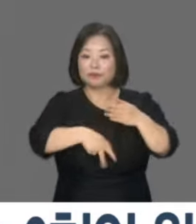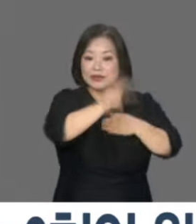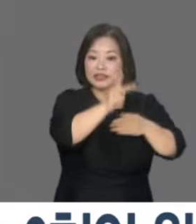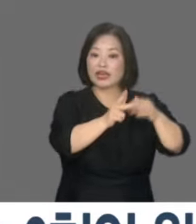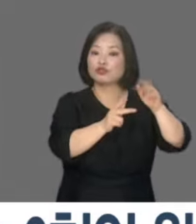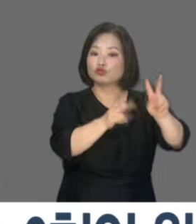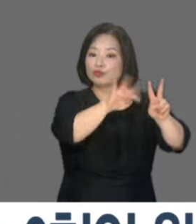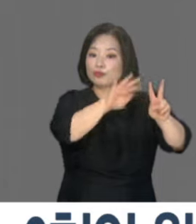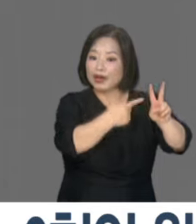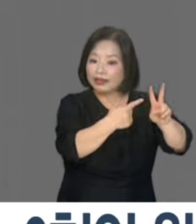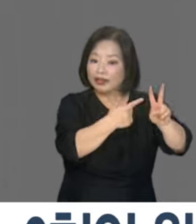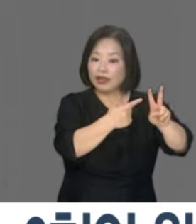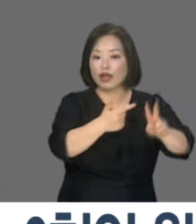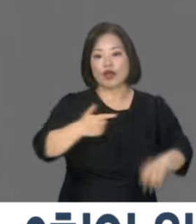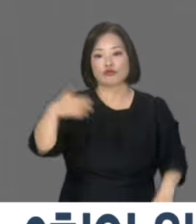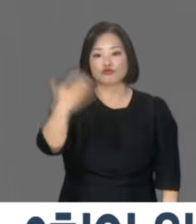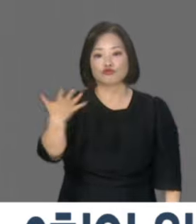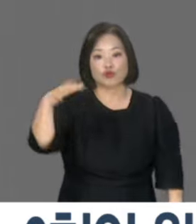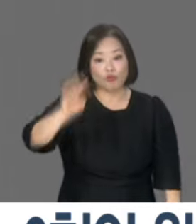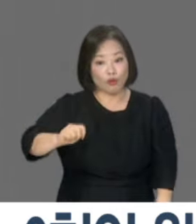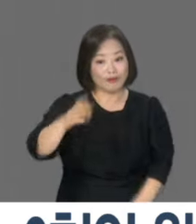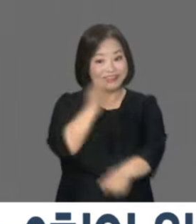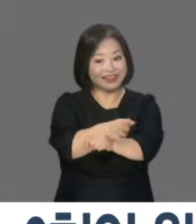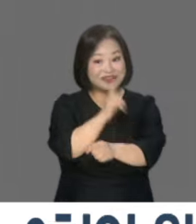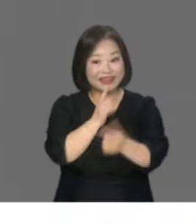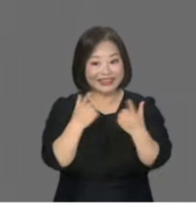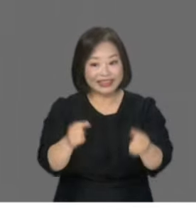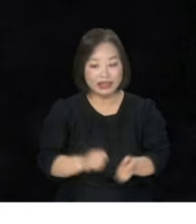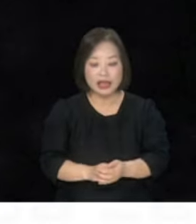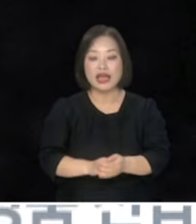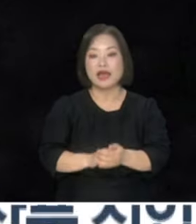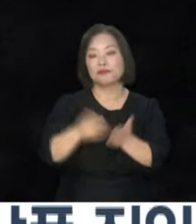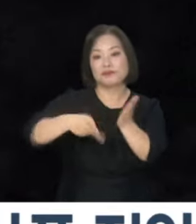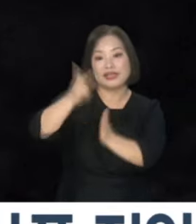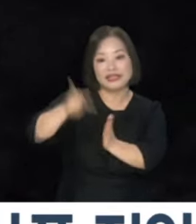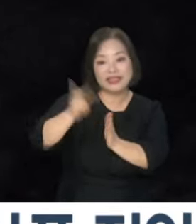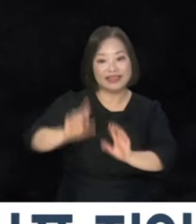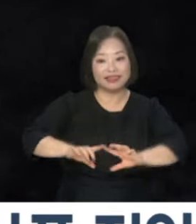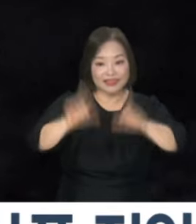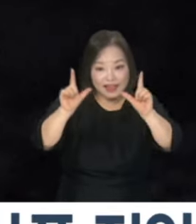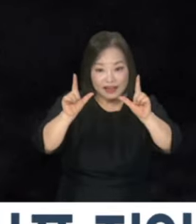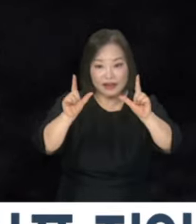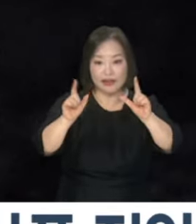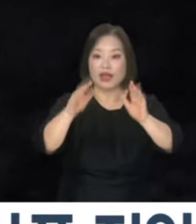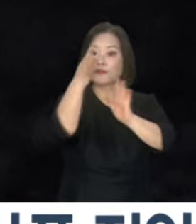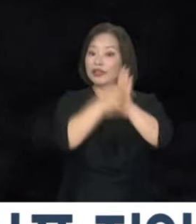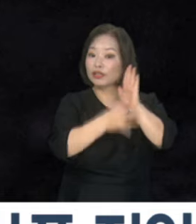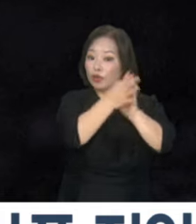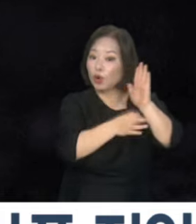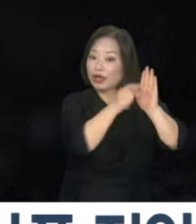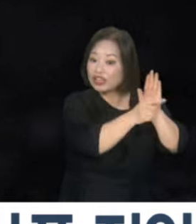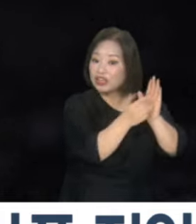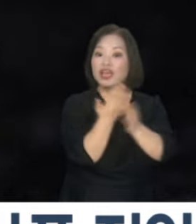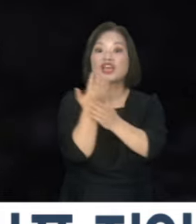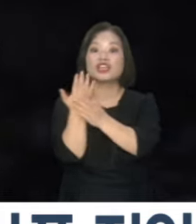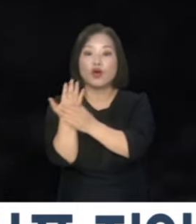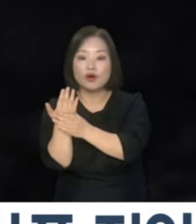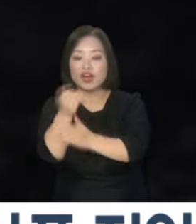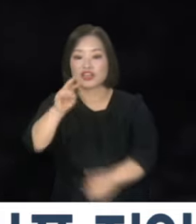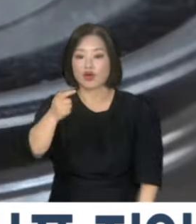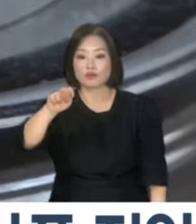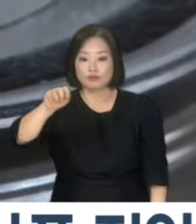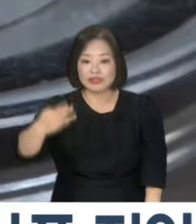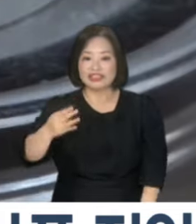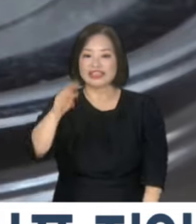약 9천억 원에 구매한 셈입니다. 한편 피자데이 14주년인 올해 비트코인은 현물 상장 지수 펀드